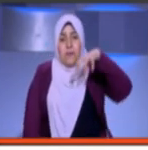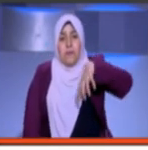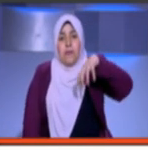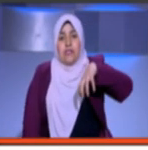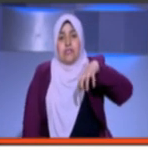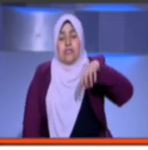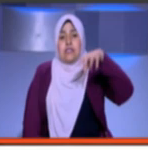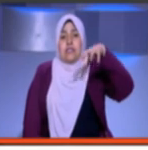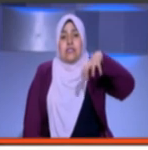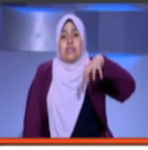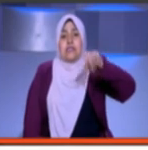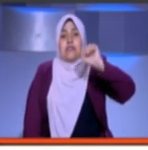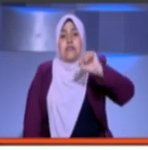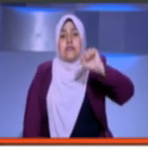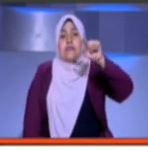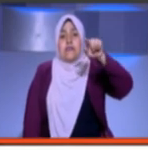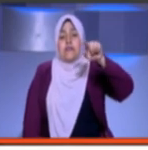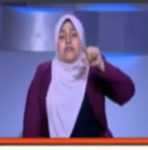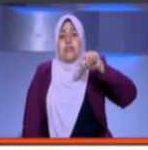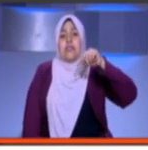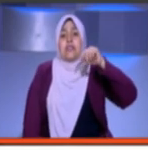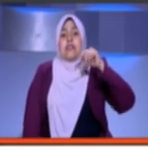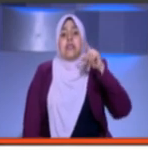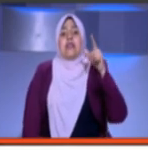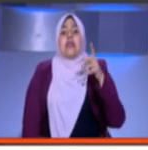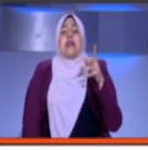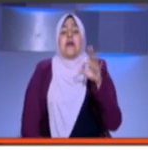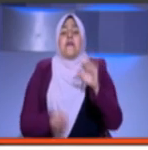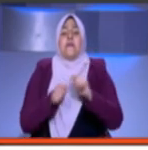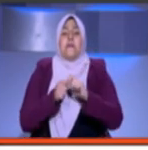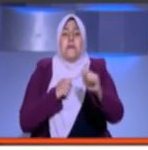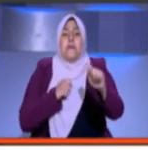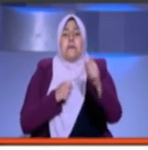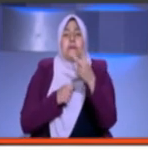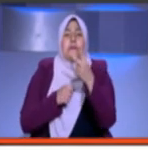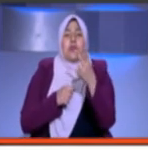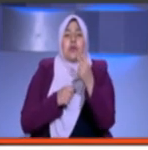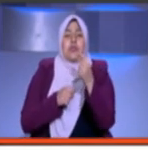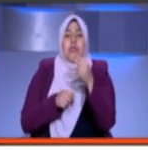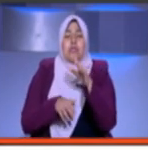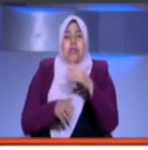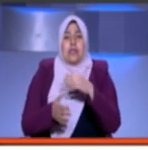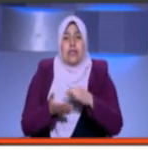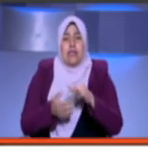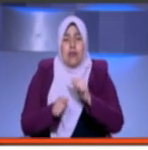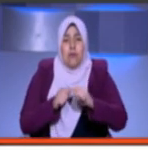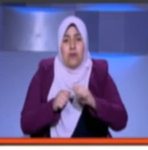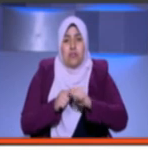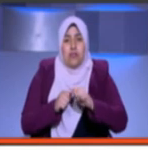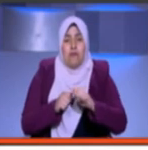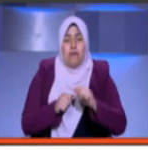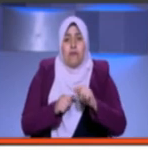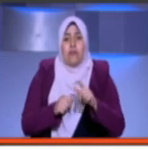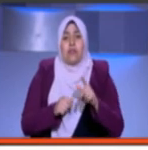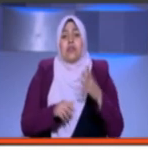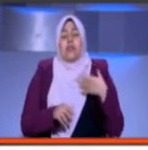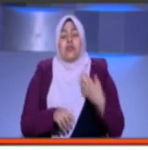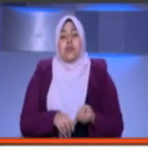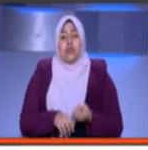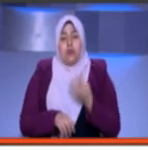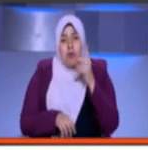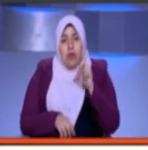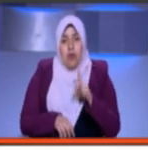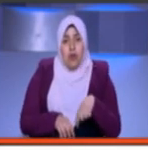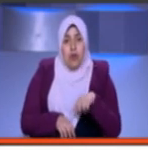وهي مدينة تبعد عن مدريد 220 كيلو، خرج عمدة المدينة صباح اليوم وقال